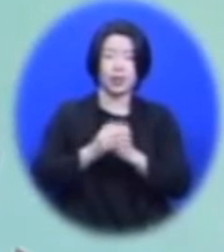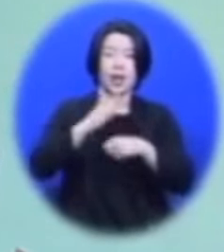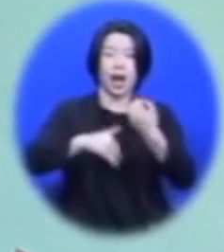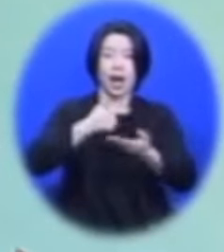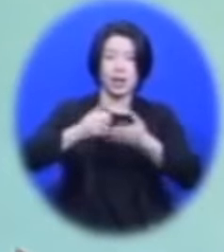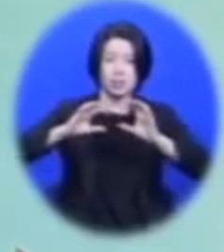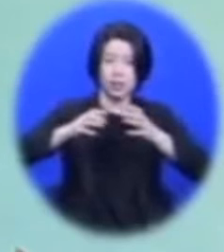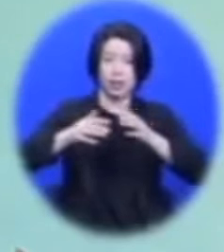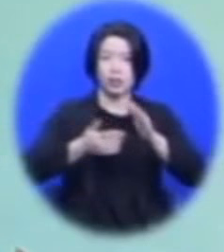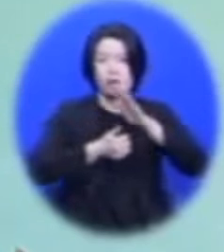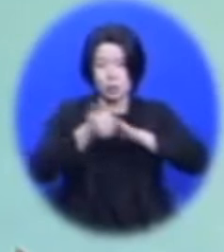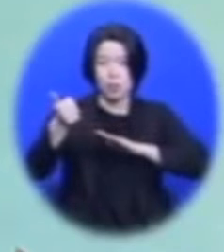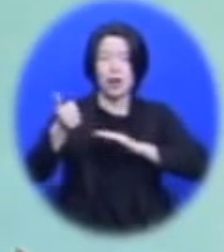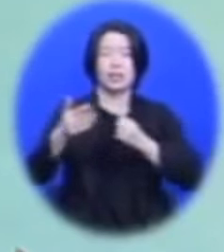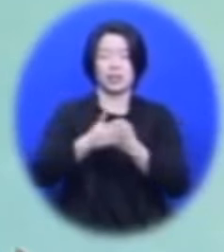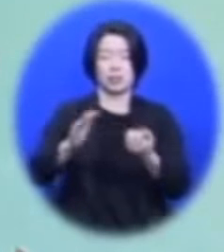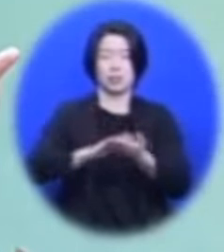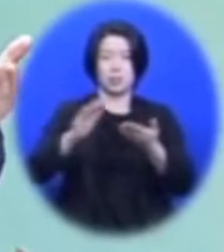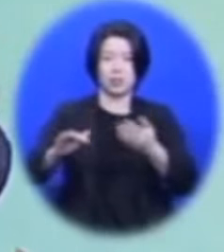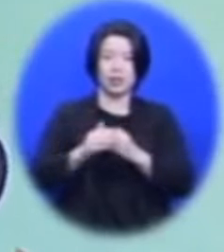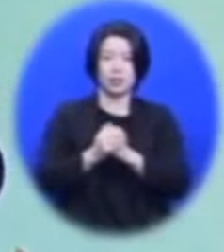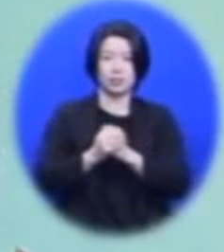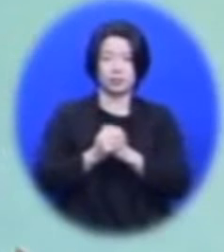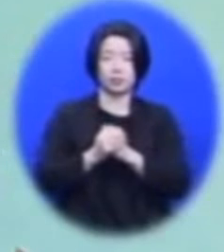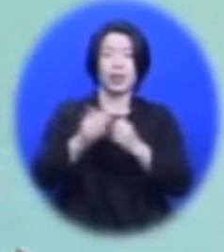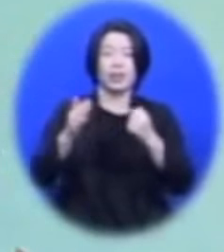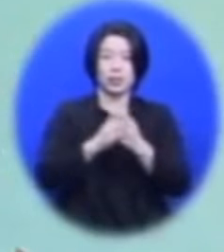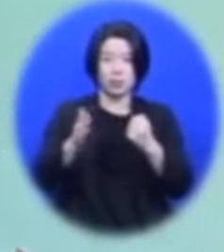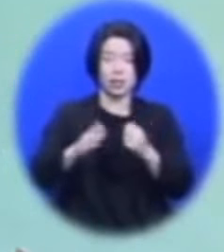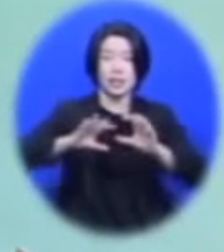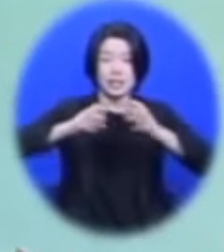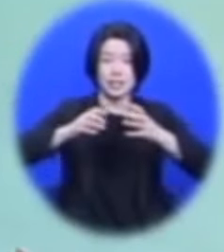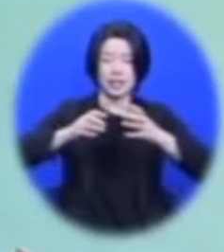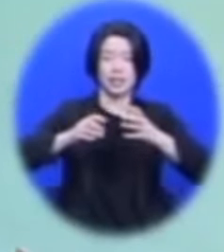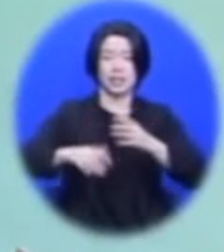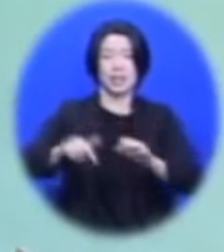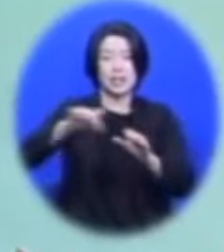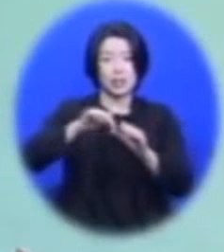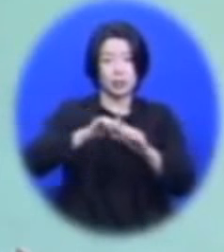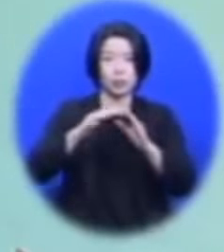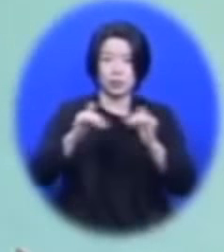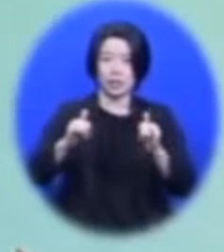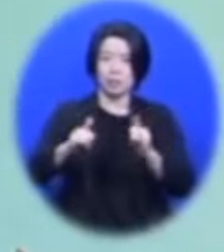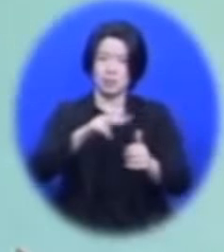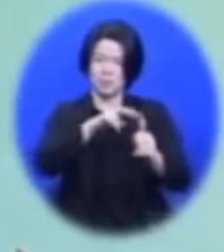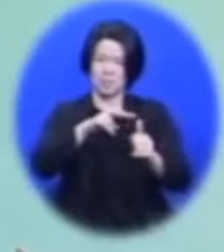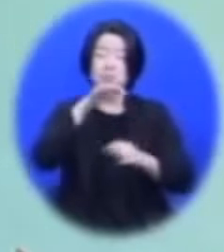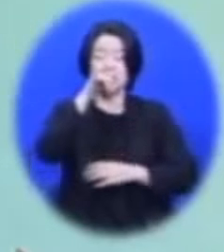하나님의 나라를 소망하기 때문입니다. 그래서 세상이 기독교인들을 미워하는 겁니다.